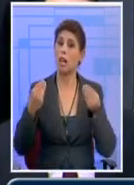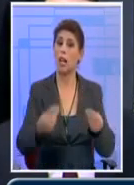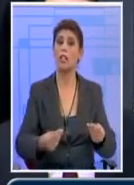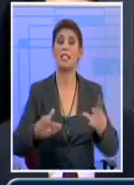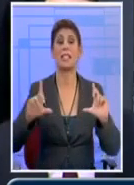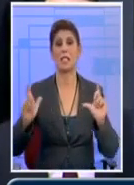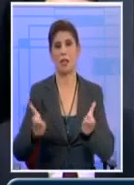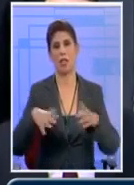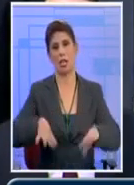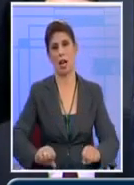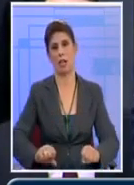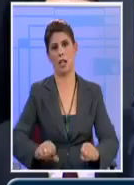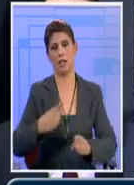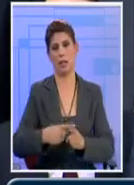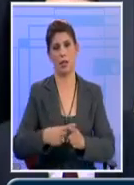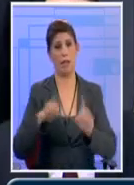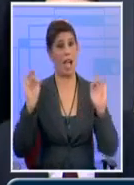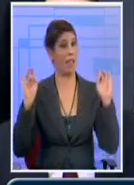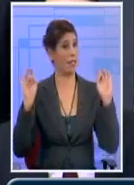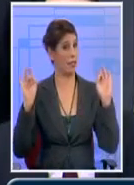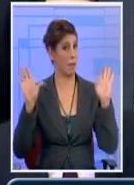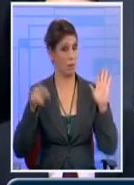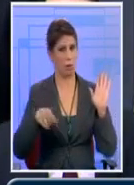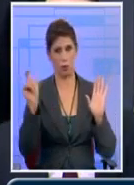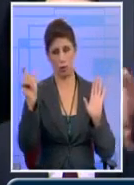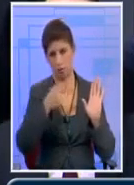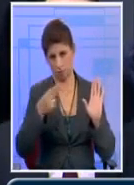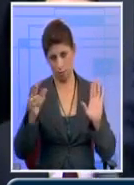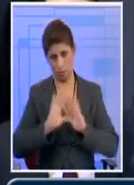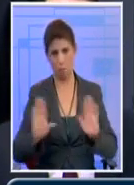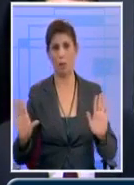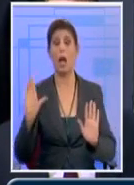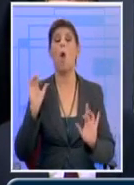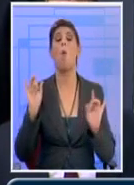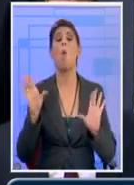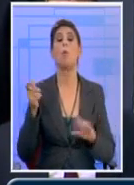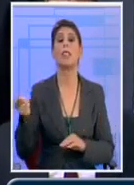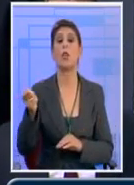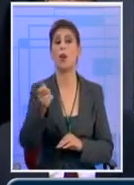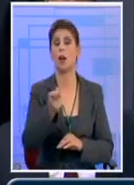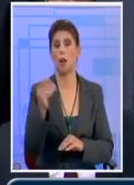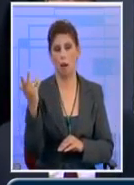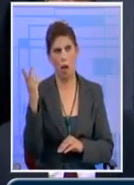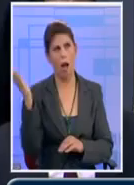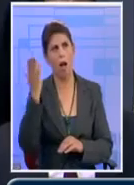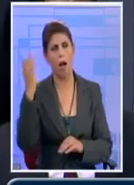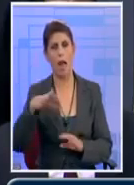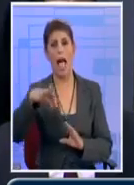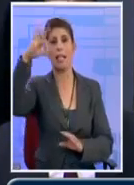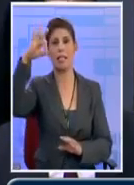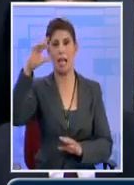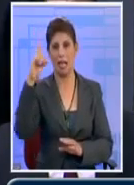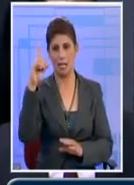της εθνικής κυριαρχίας. Καμία λέξη γι' αυτό. Καμία λέξη και για το χρέος, που αν εξαιρέσουμε